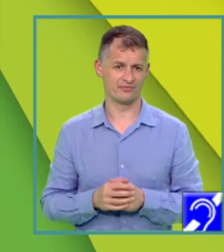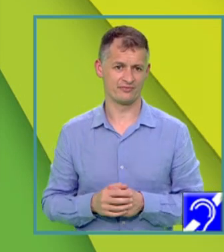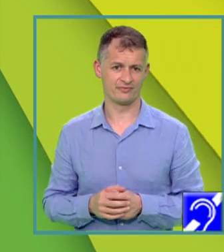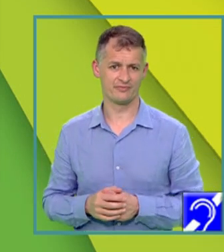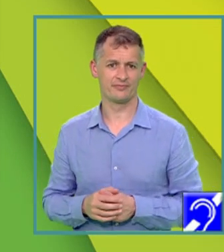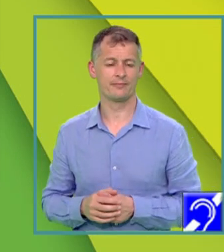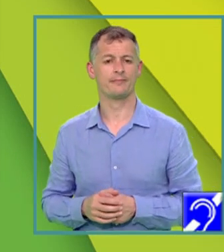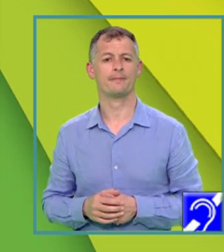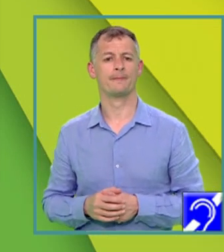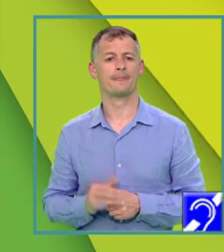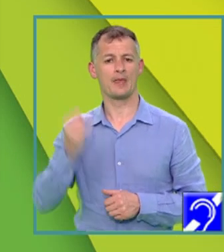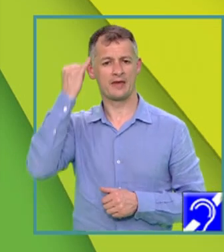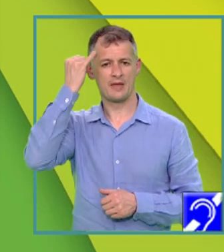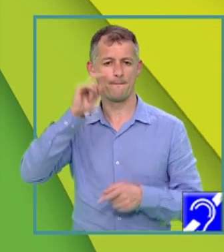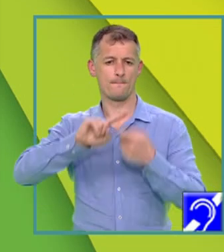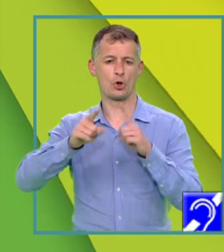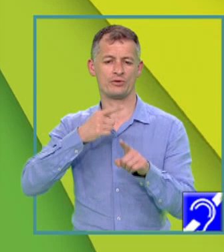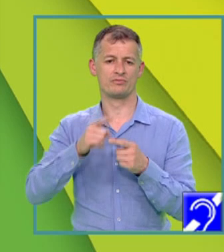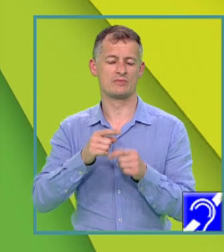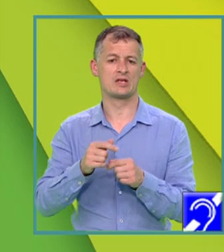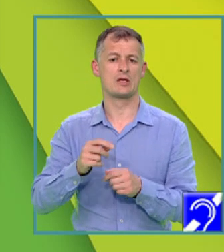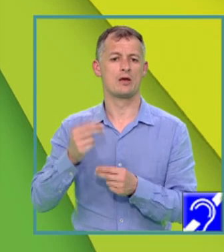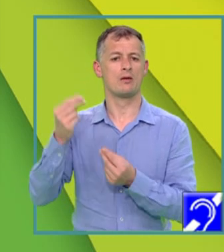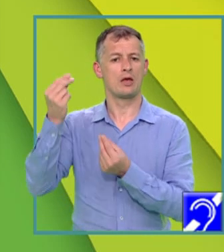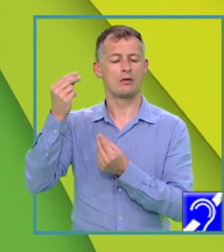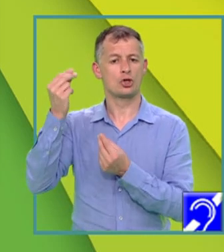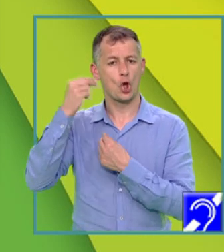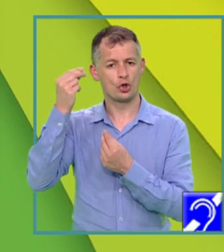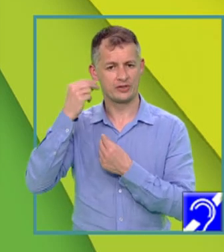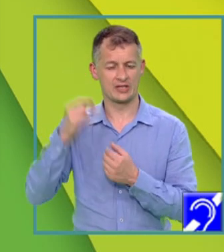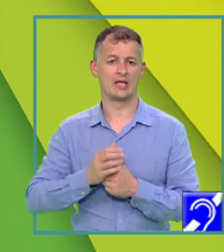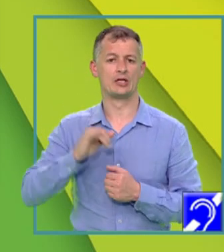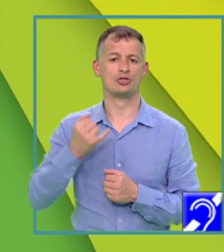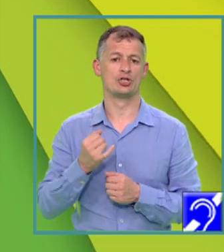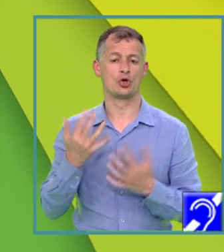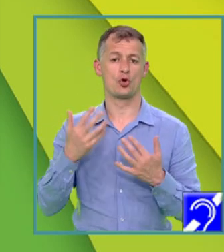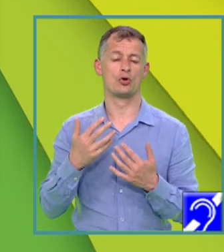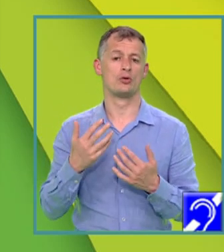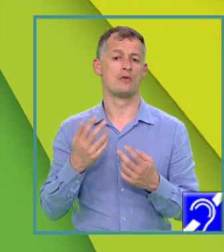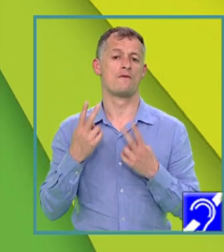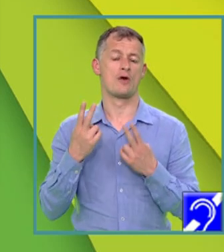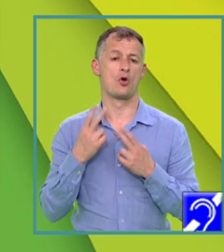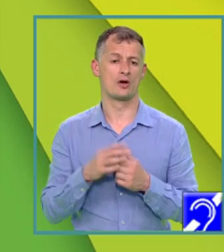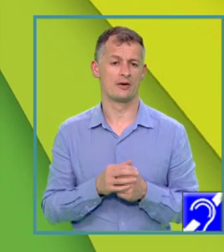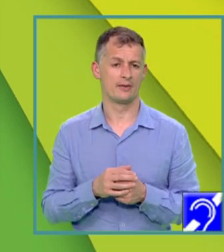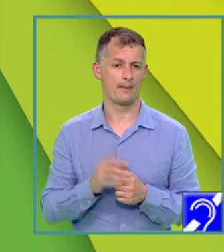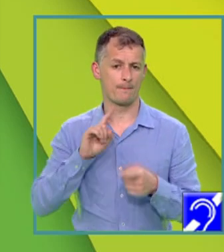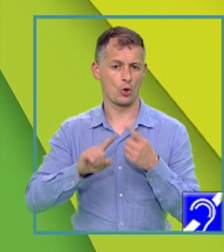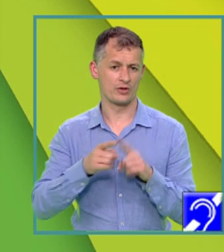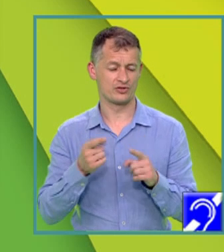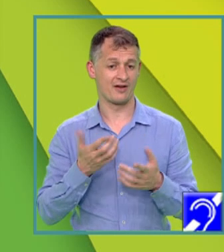între instituții, ideile politice, doctrine, teorii și normele, valorile politice ce sunt